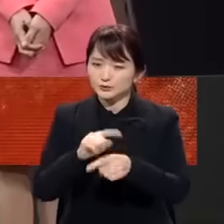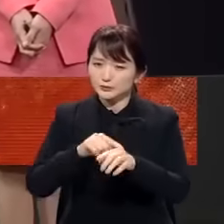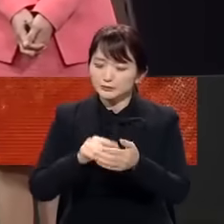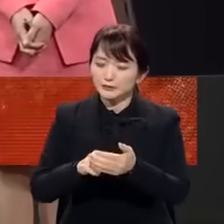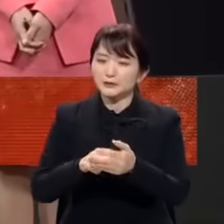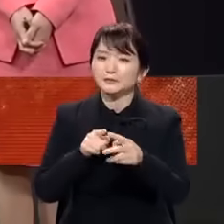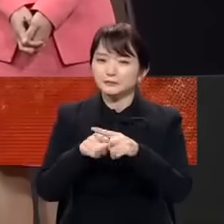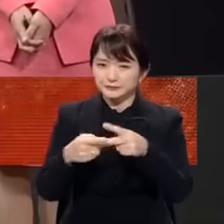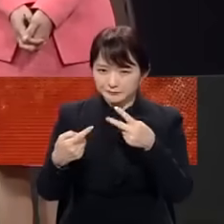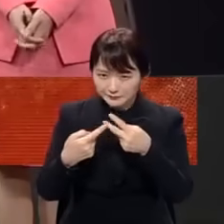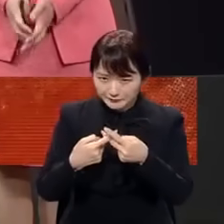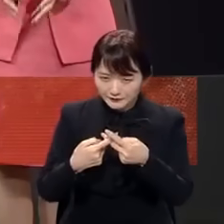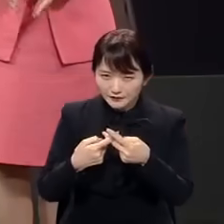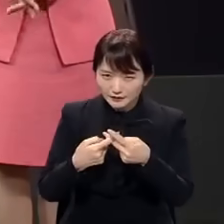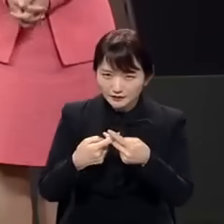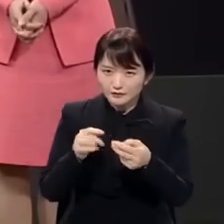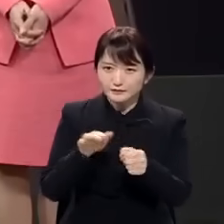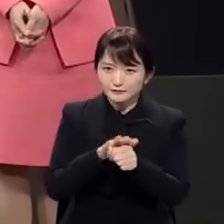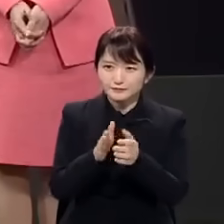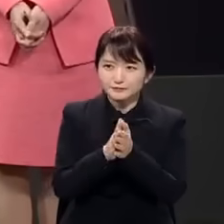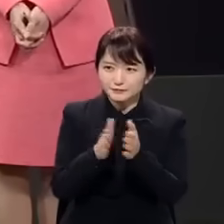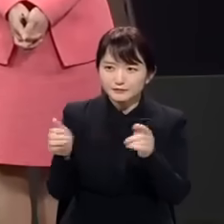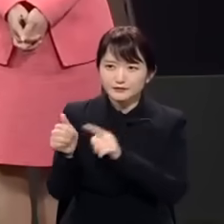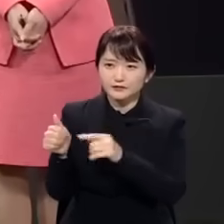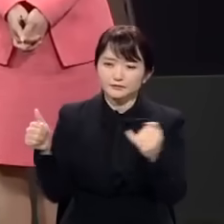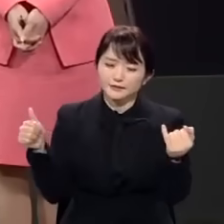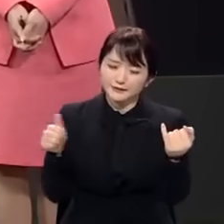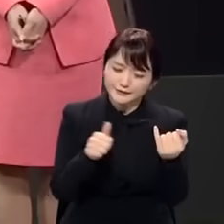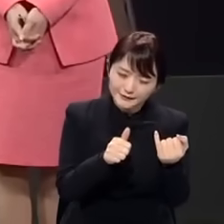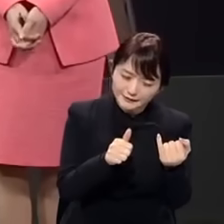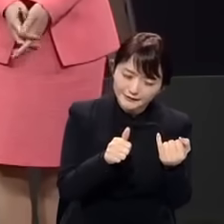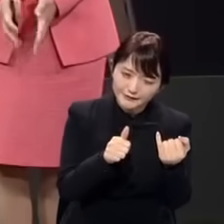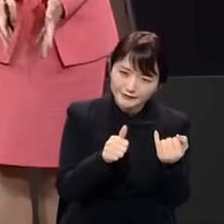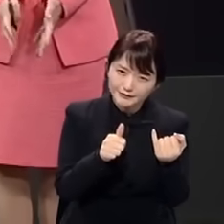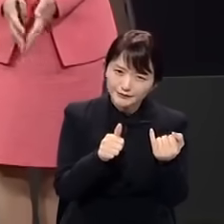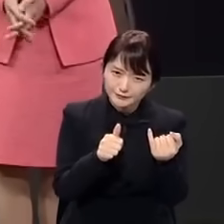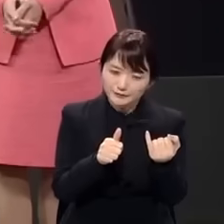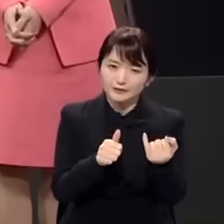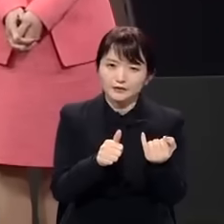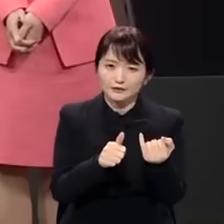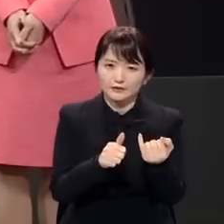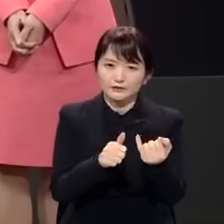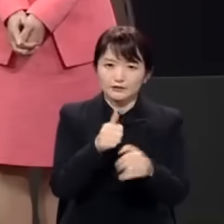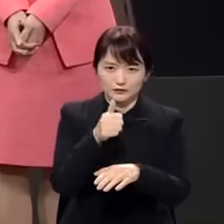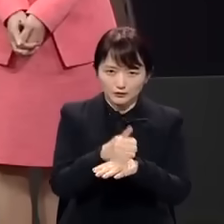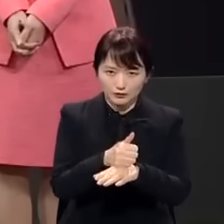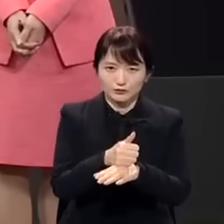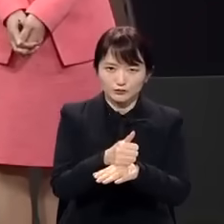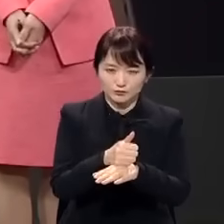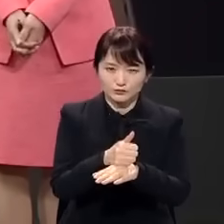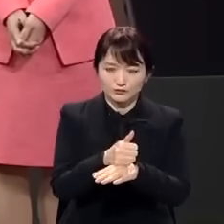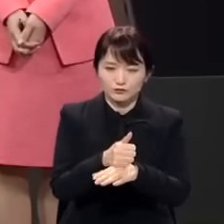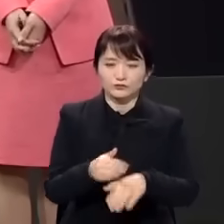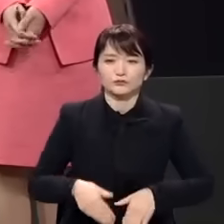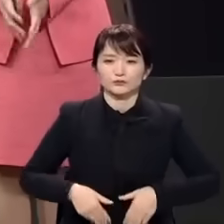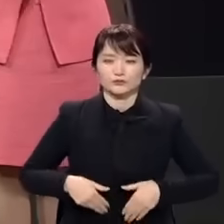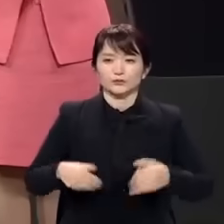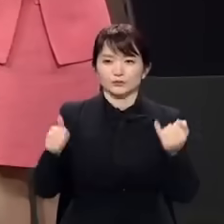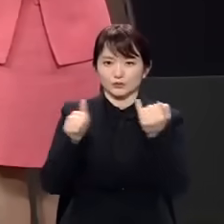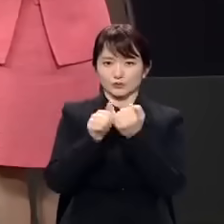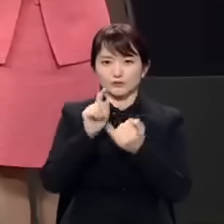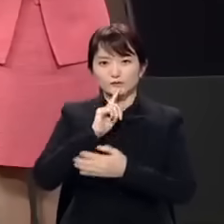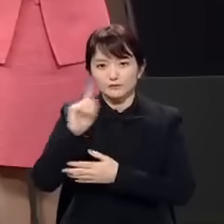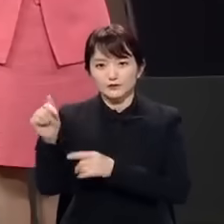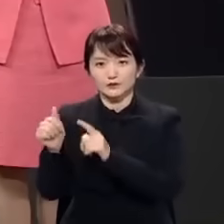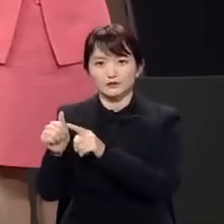마음으로 시작한 이들 남성의 적극적인 구회 끝에 연인이 됐고 그의 봄에 혼인 신고까지 올립니다 남편이 대단한